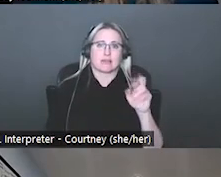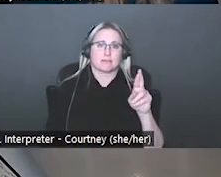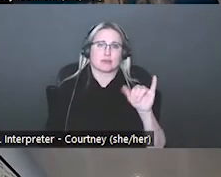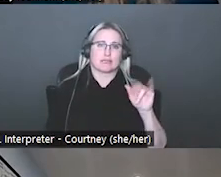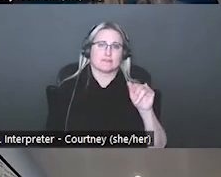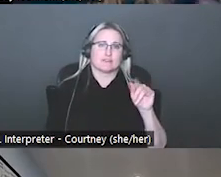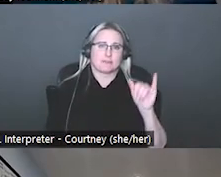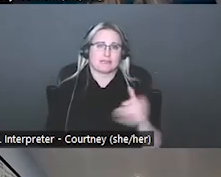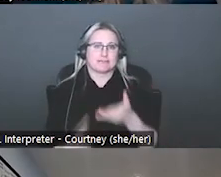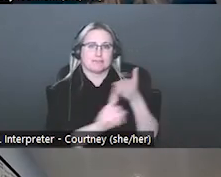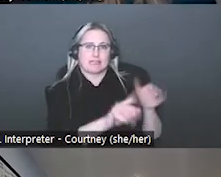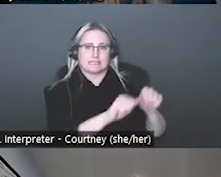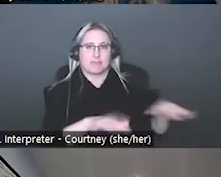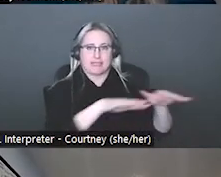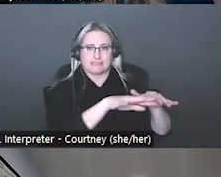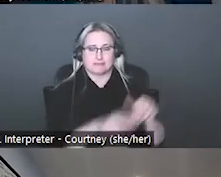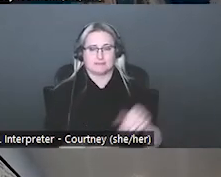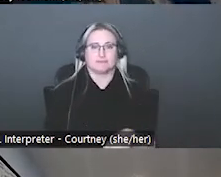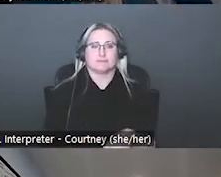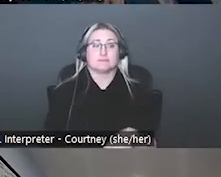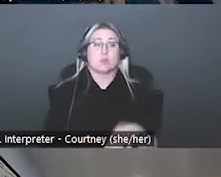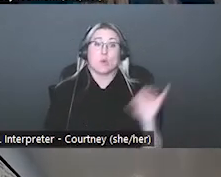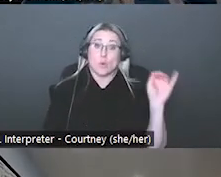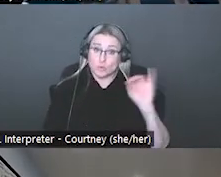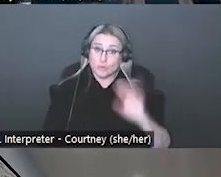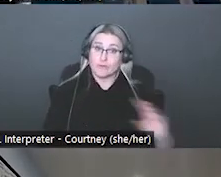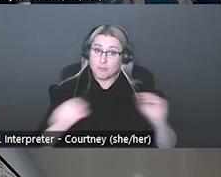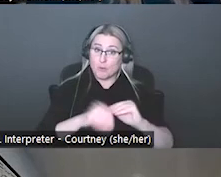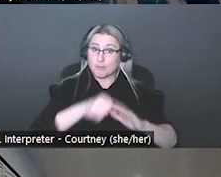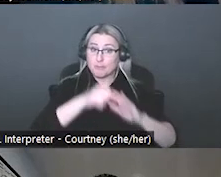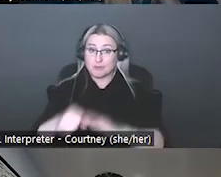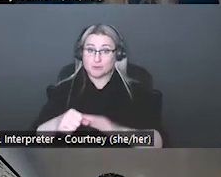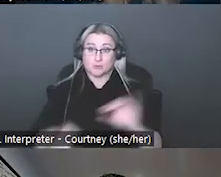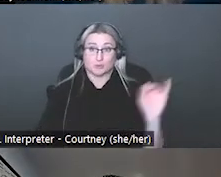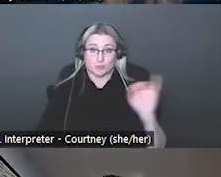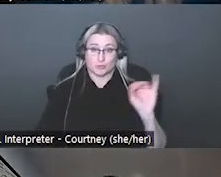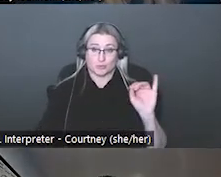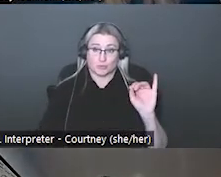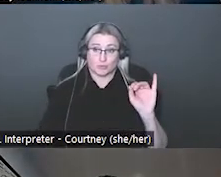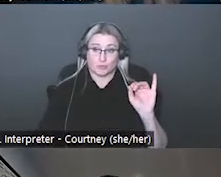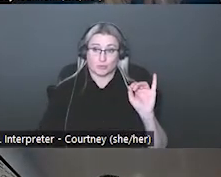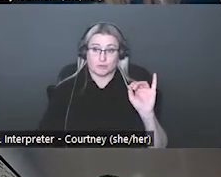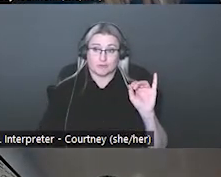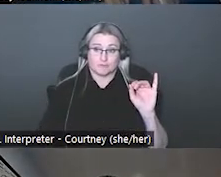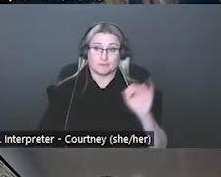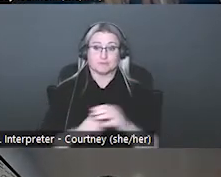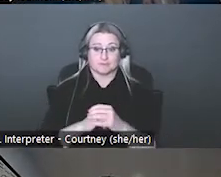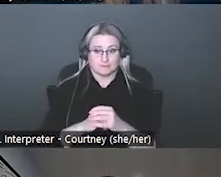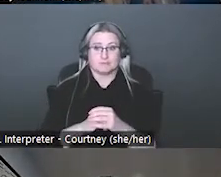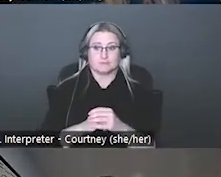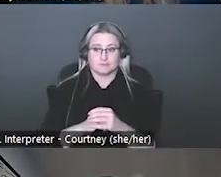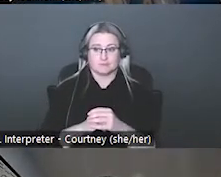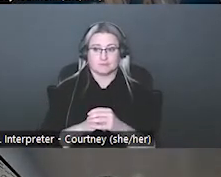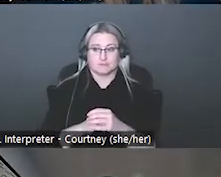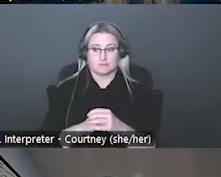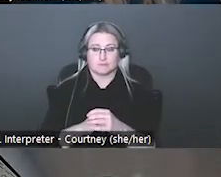sorte que les femmes corpulentes sont hyper invisibles. Et cela renforce la tendance à l'oppression